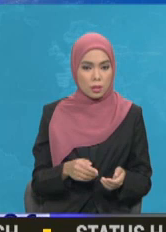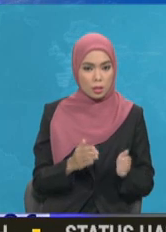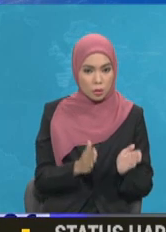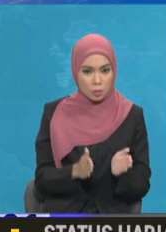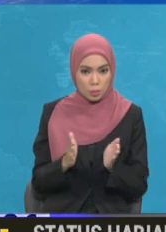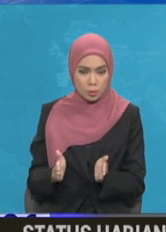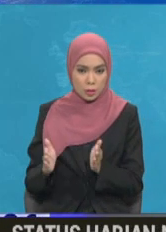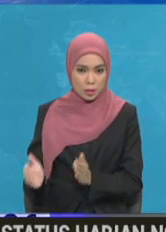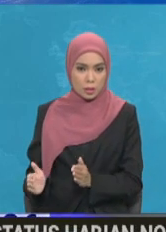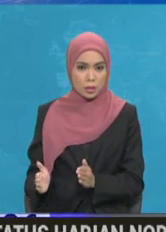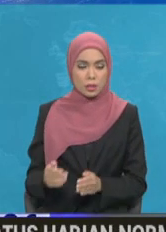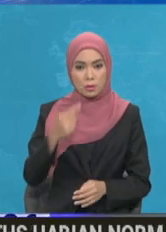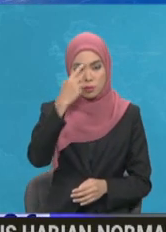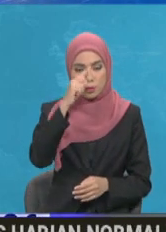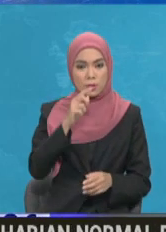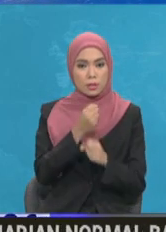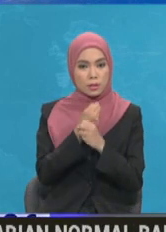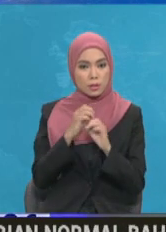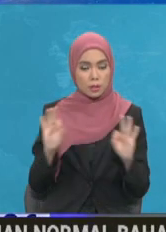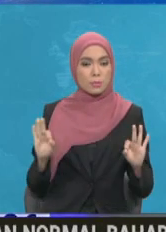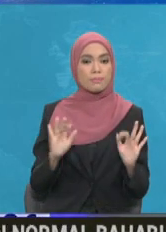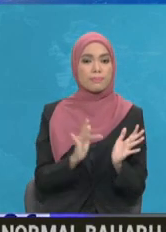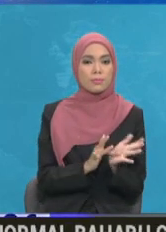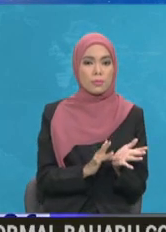antara bangsa atas keselamatan uban-ubatan